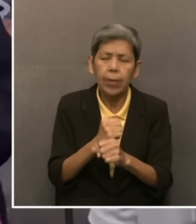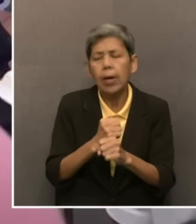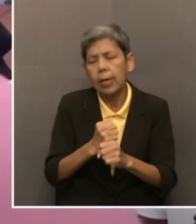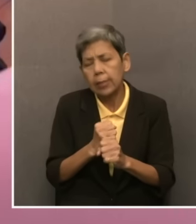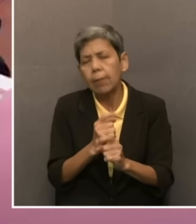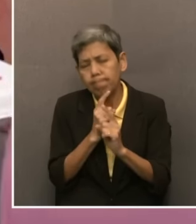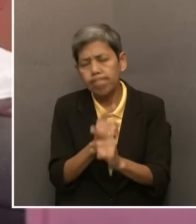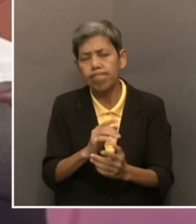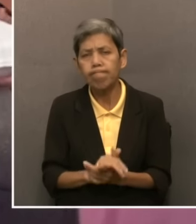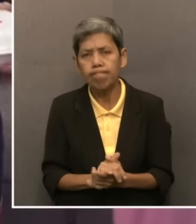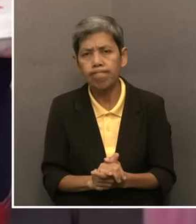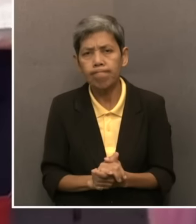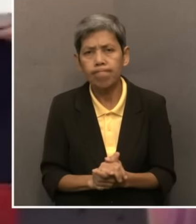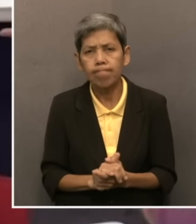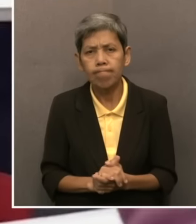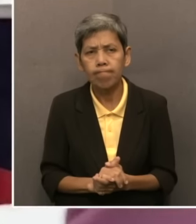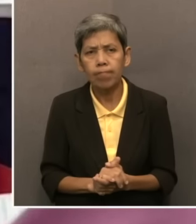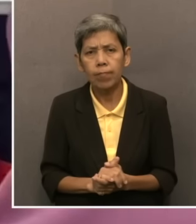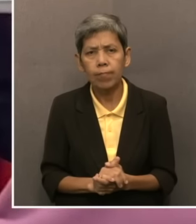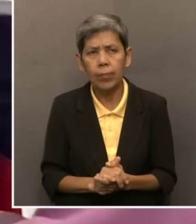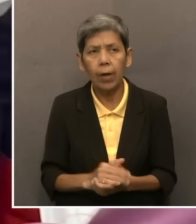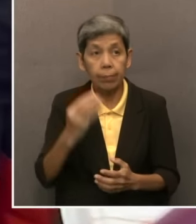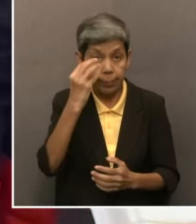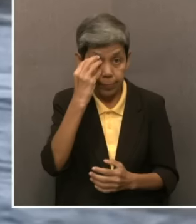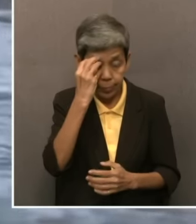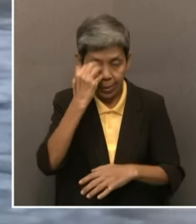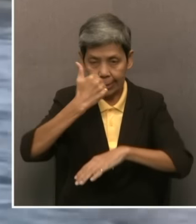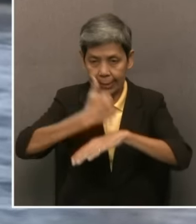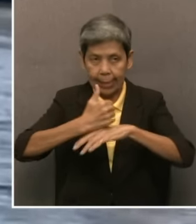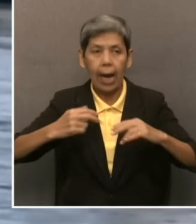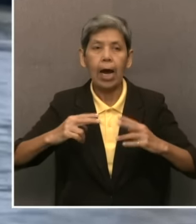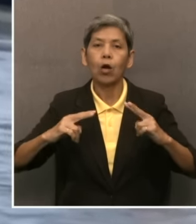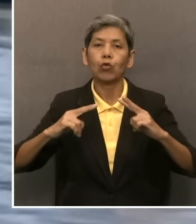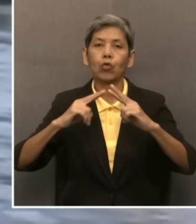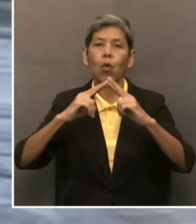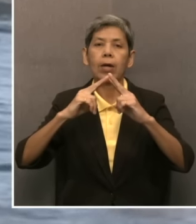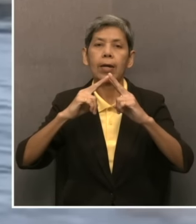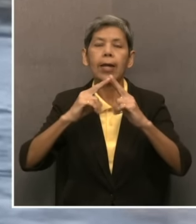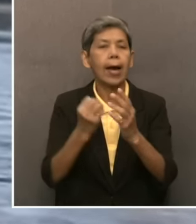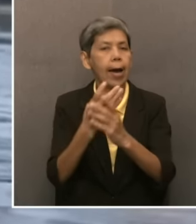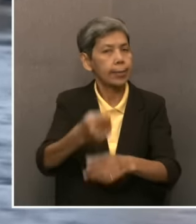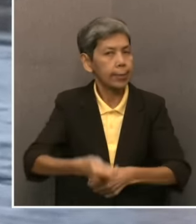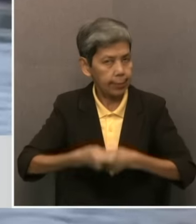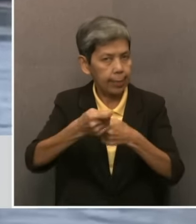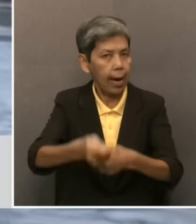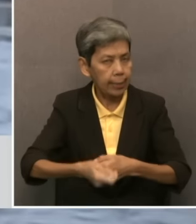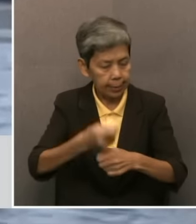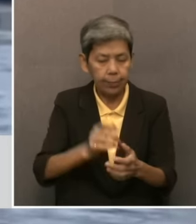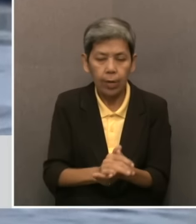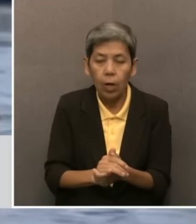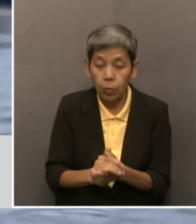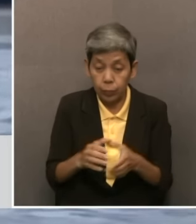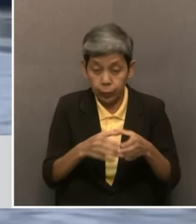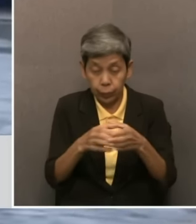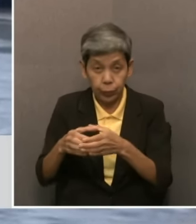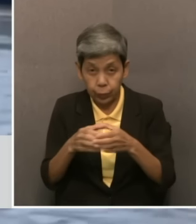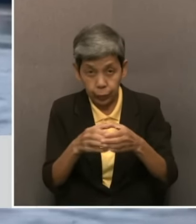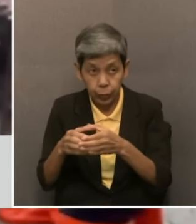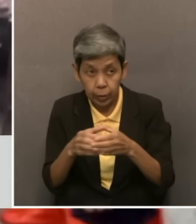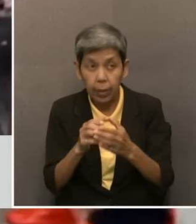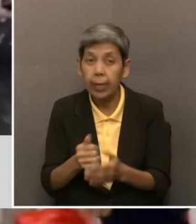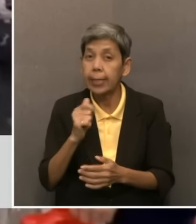ขณะที่นางนฤมลพินโยสินวัฒน์รัฐมนตรีว่าการกระทรวงเกษตรและสหกรณ์พร้อมด้วยนายอิทธิ